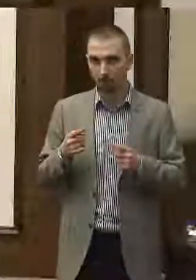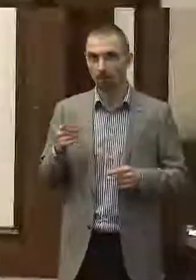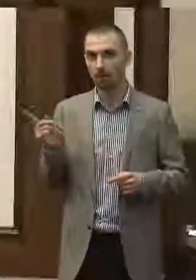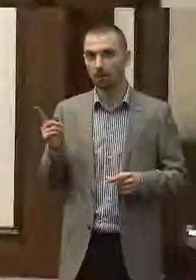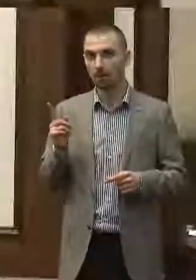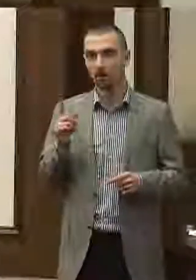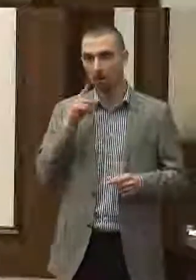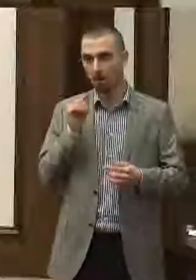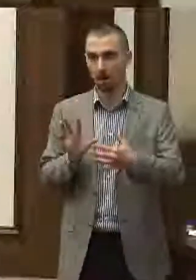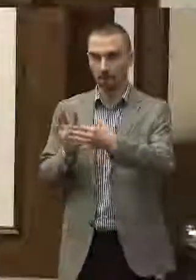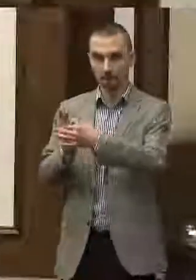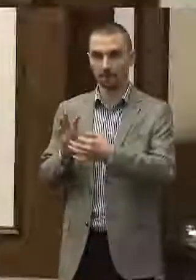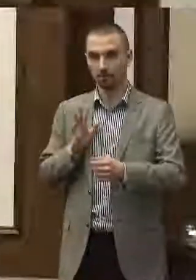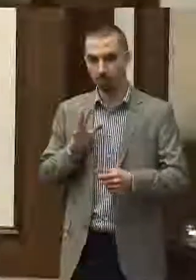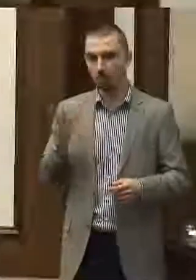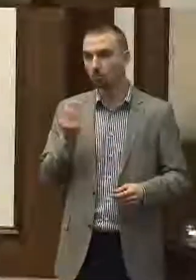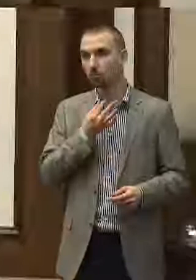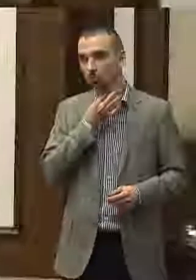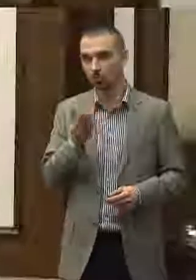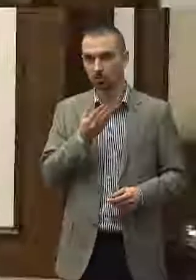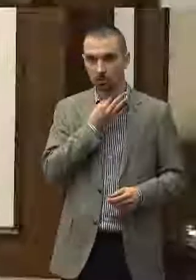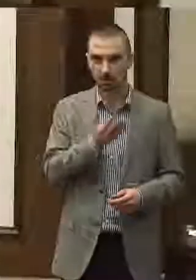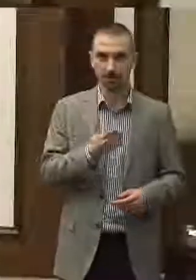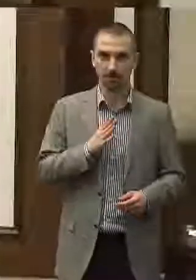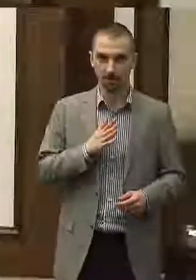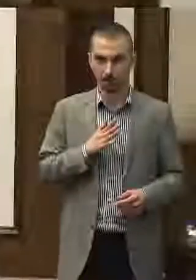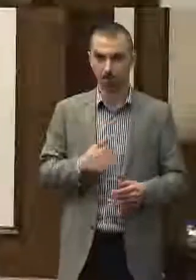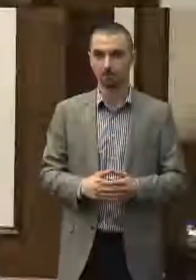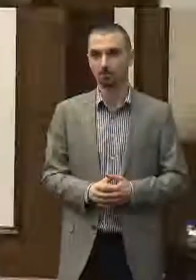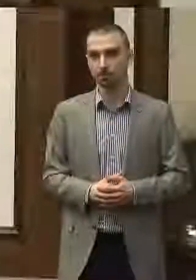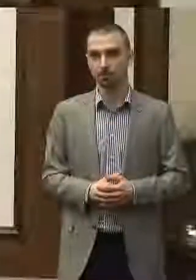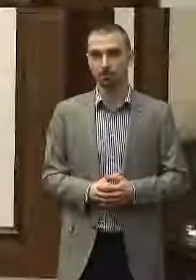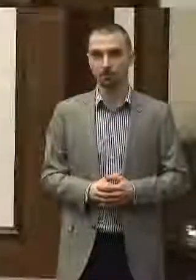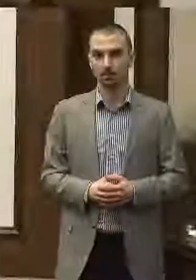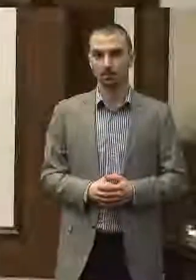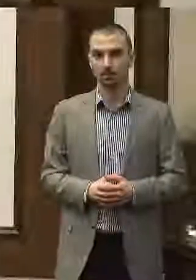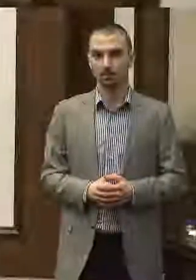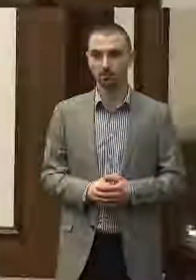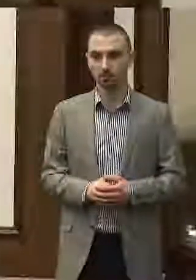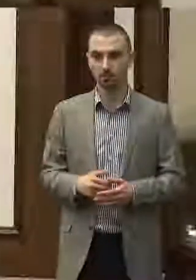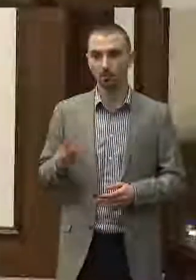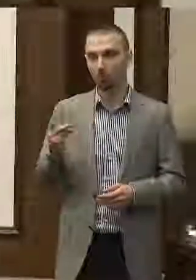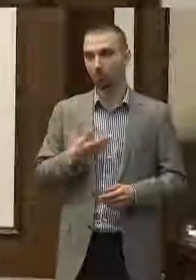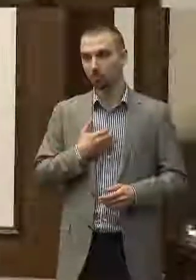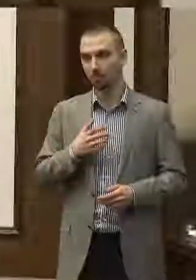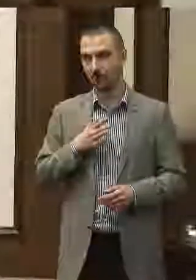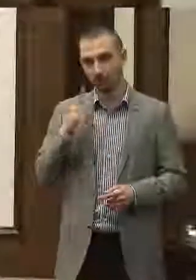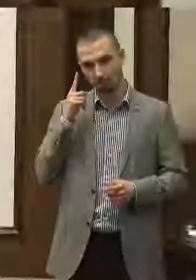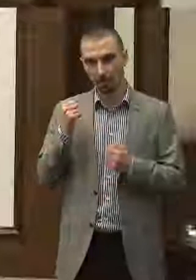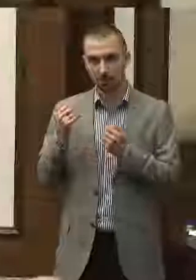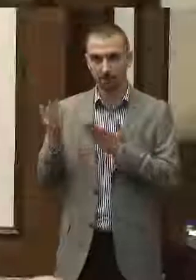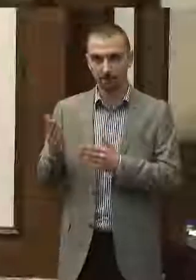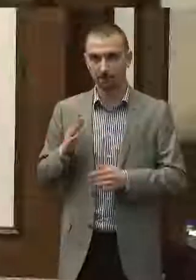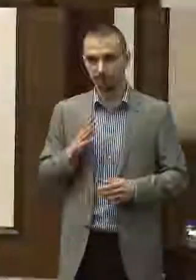Yazır Bey'e bağlıymış. Kendilerine teşekkür edecektim ama sanırım bir cenazesi varmış. Onunla ilgili de kendilerine Allah'tan rahmet diliyorum.